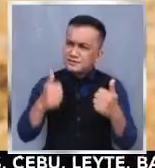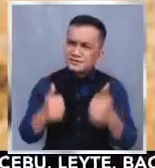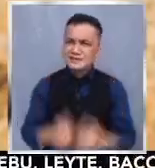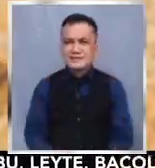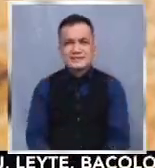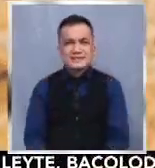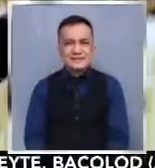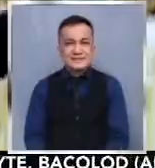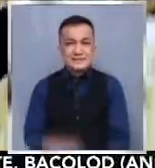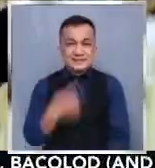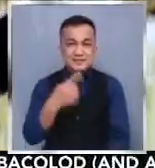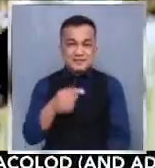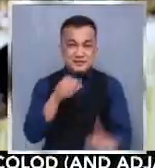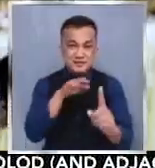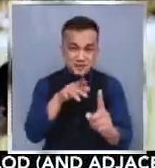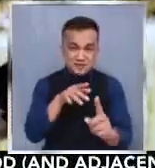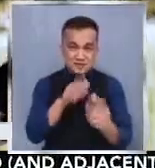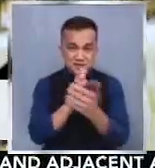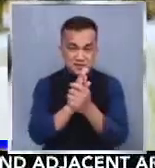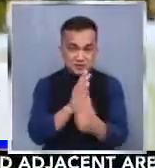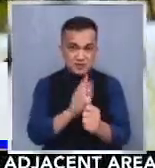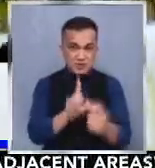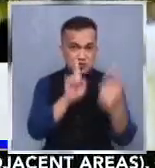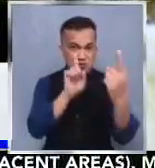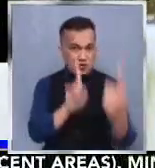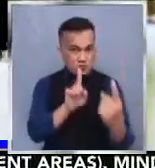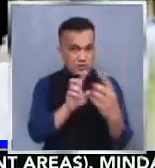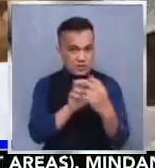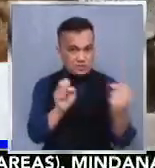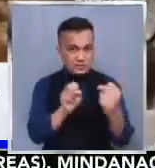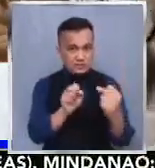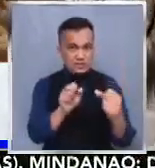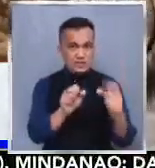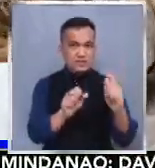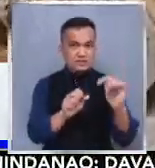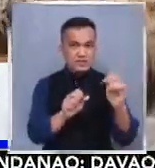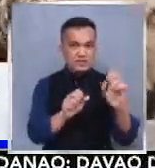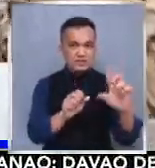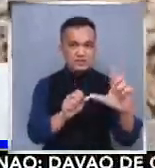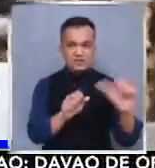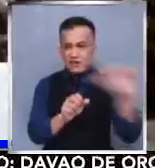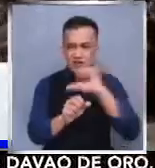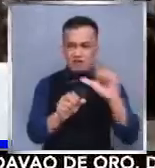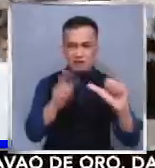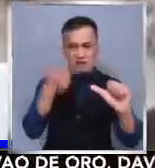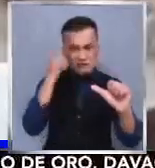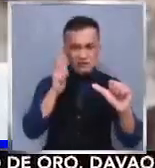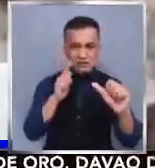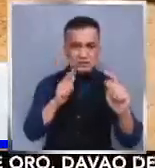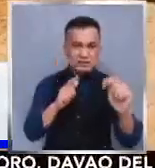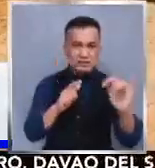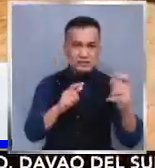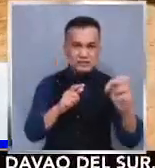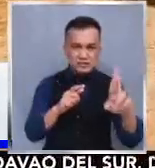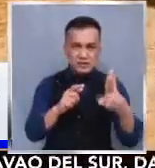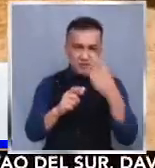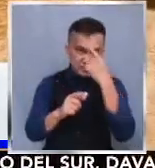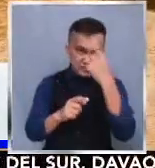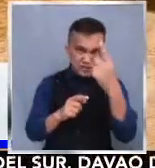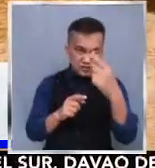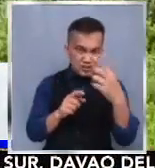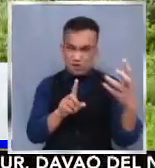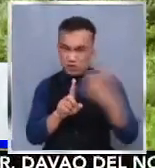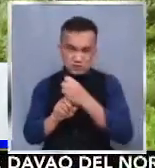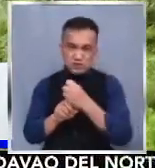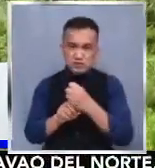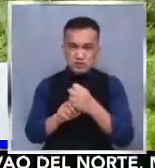obserbasyon ng mga eksperto, kung one-on-one ang labanan, Llamado ang tigre sa leon. Estilo kasi talaga ng tigre ang umatake ng mag-isa kumpara sa leon na mas